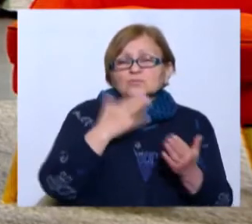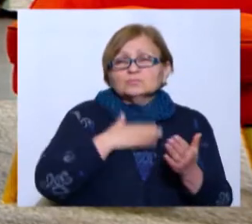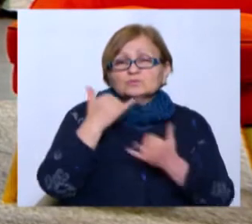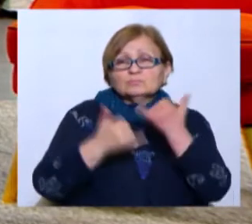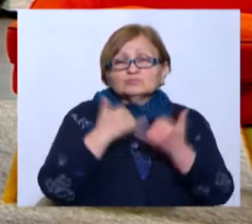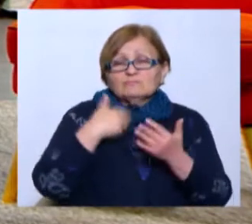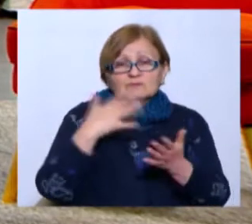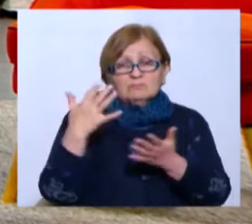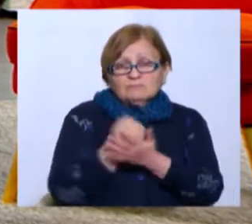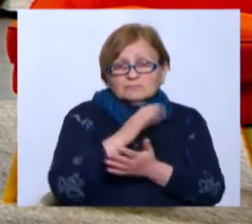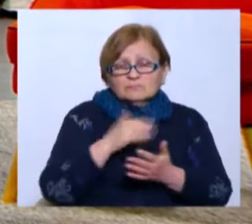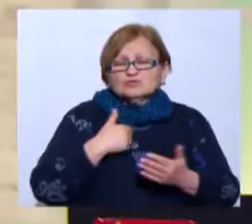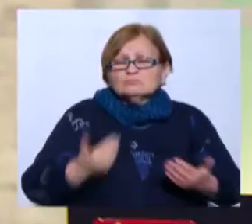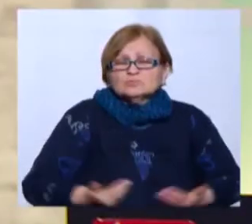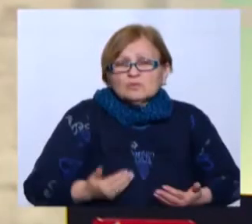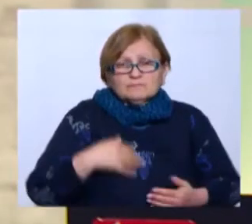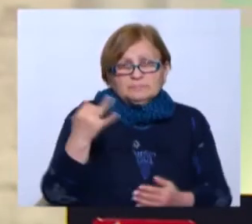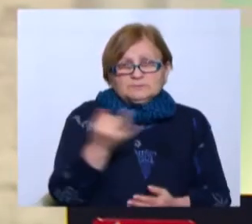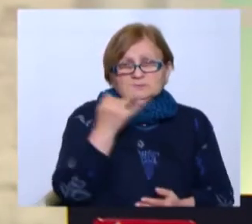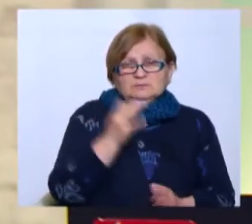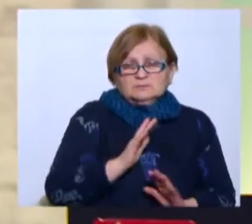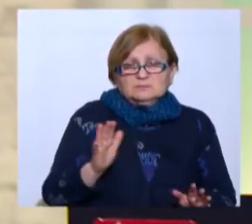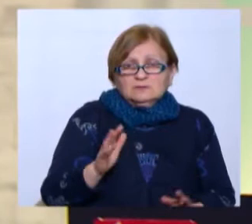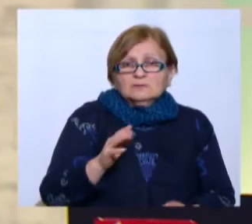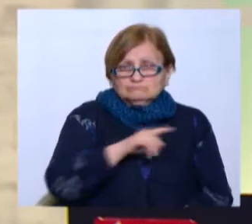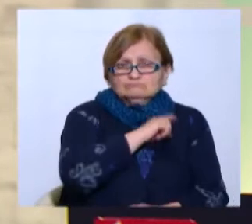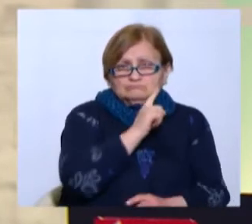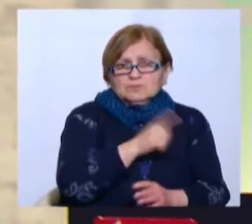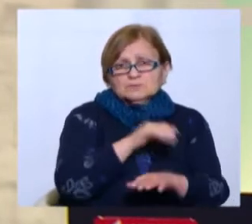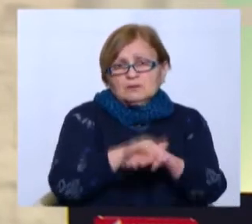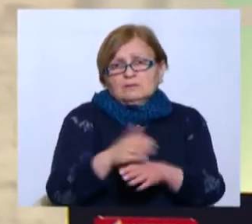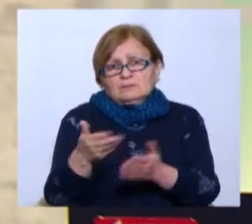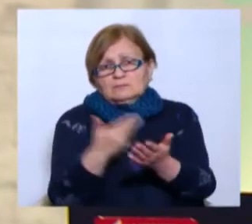აზრი. საკმაოდ ძლიერი არგუმენტი მოყავს ტარიელს და